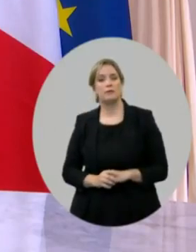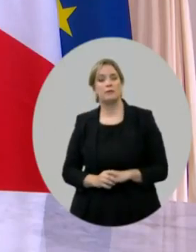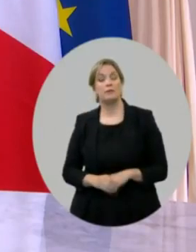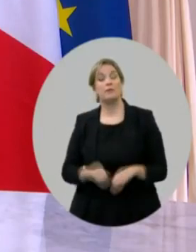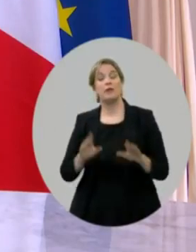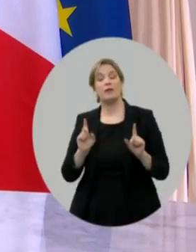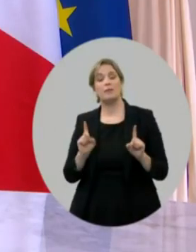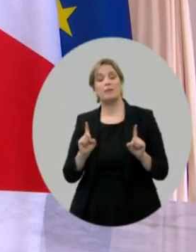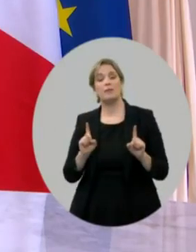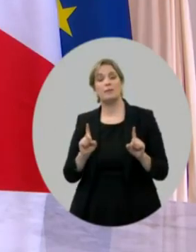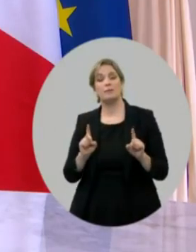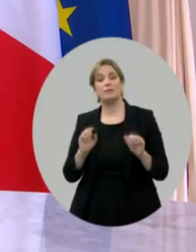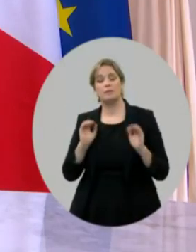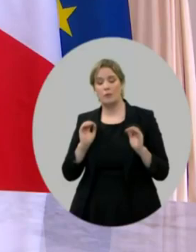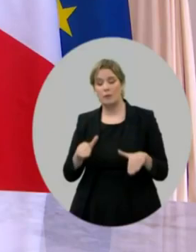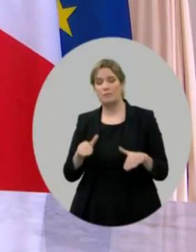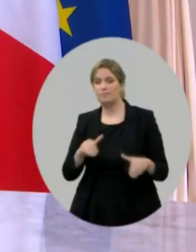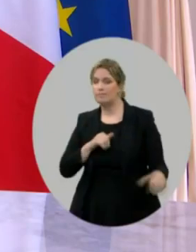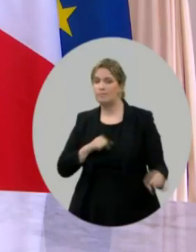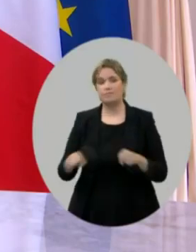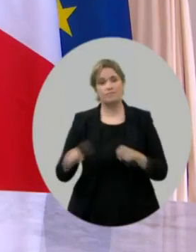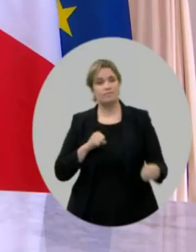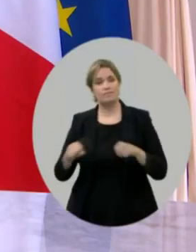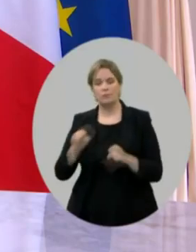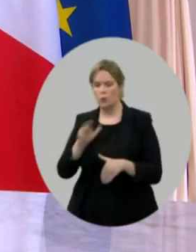Mais pour autant, je n'arrêterai pas d'agir.